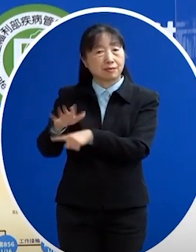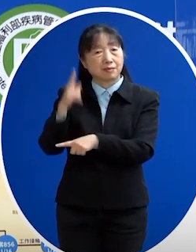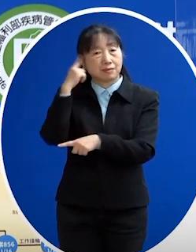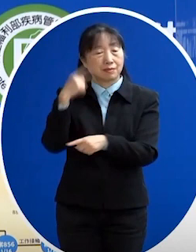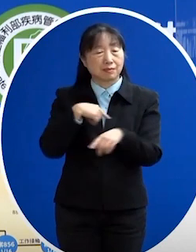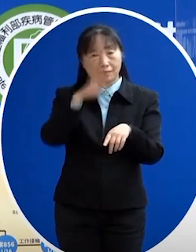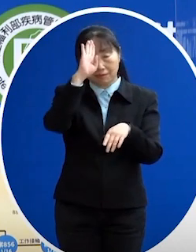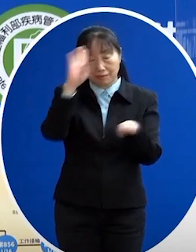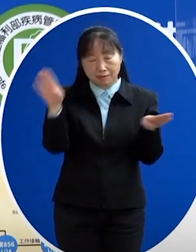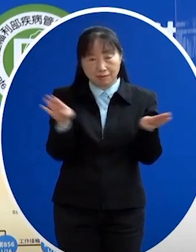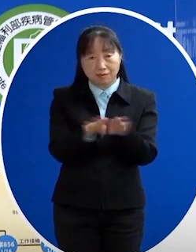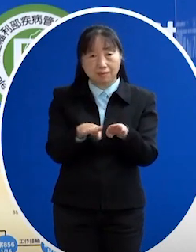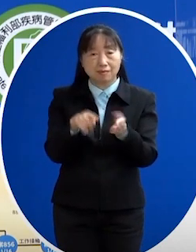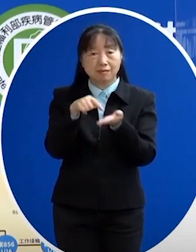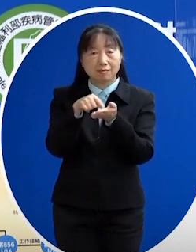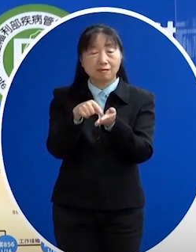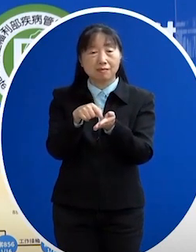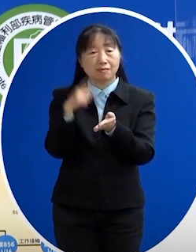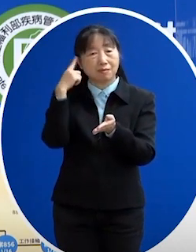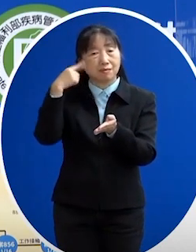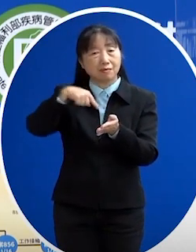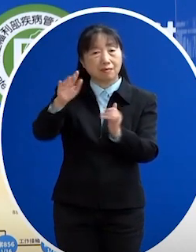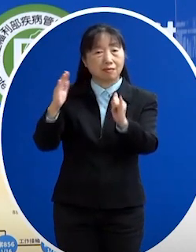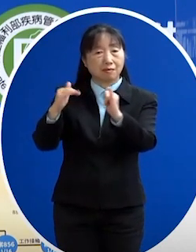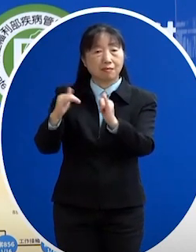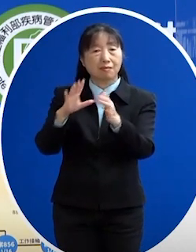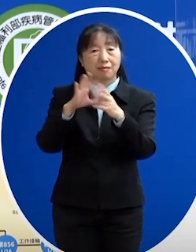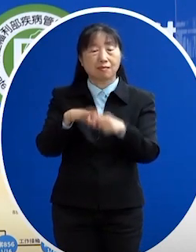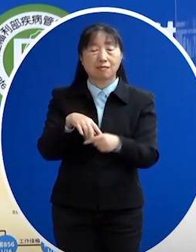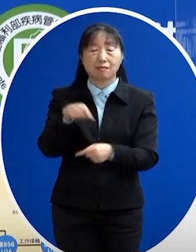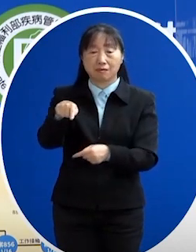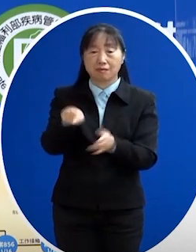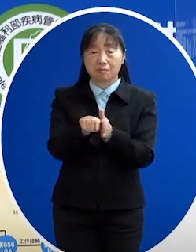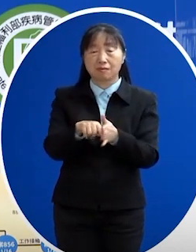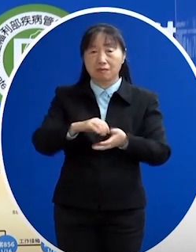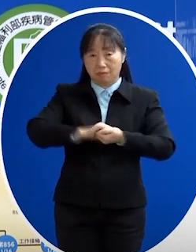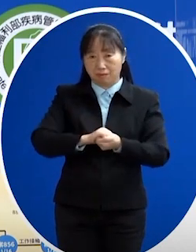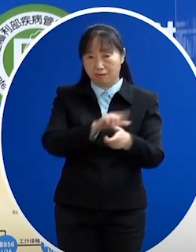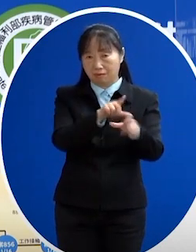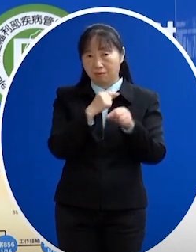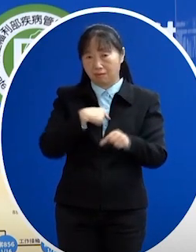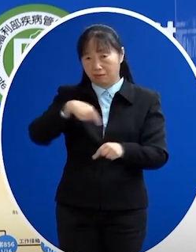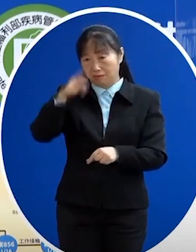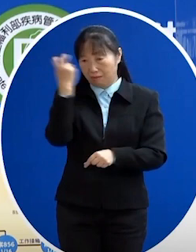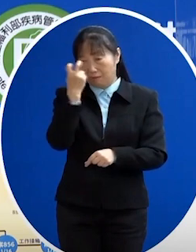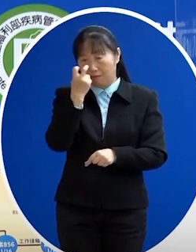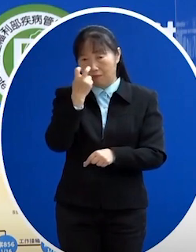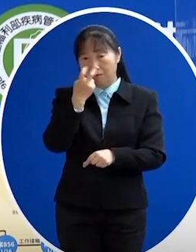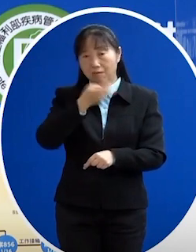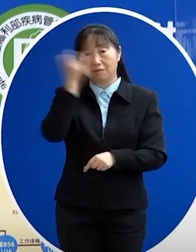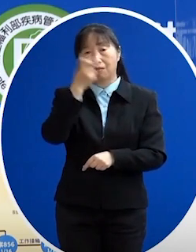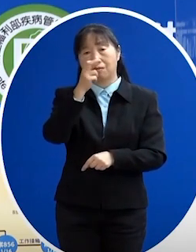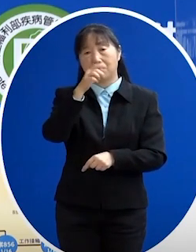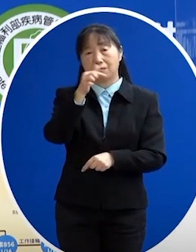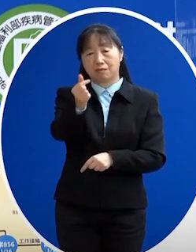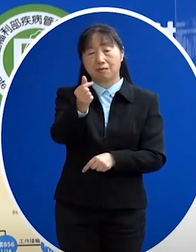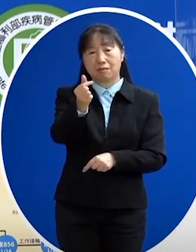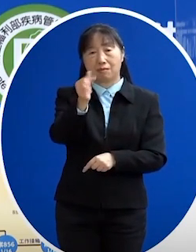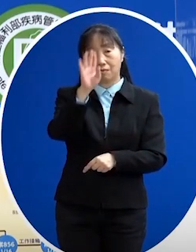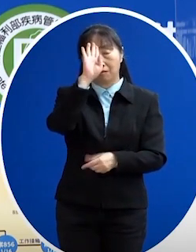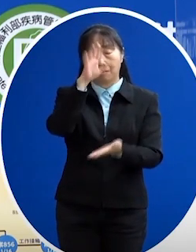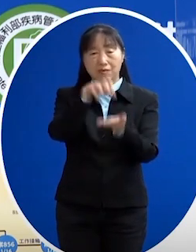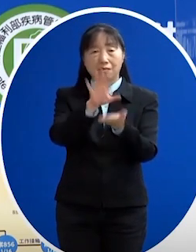来。好，而且经过我们的标准的程序，那就裁剪，好，那也很意外的哈是阳性，好，所以他就没有办